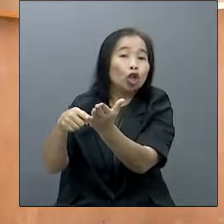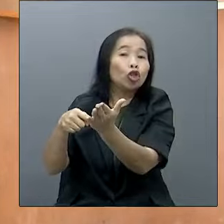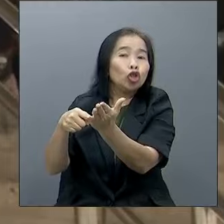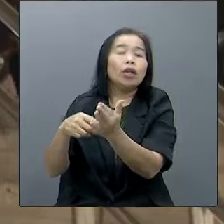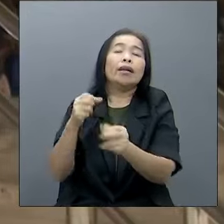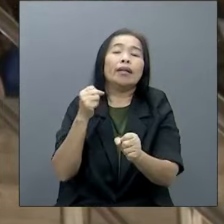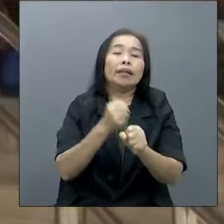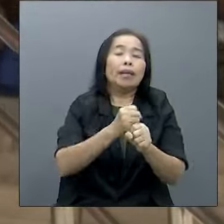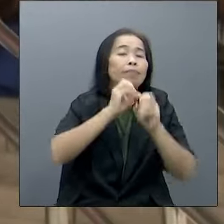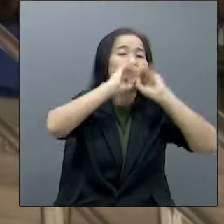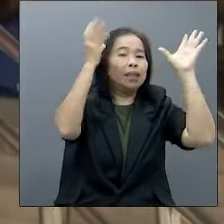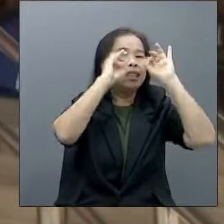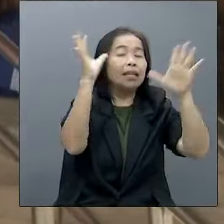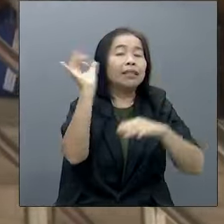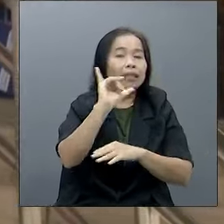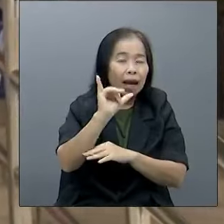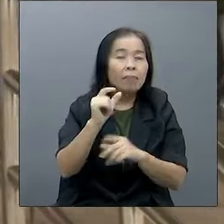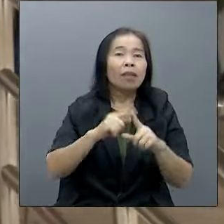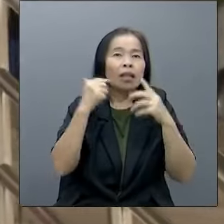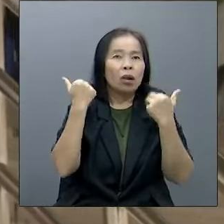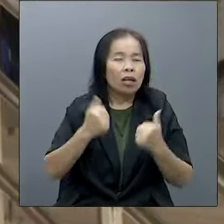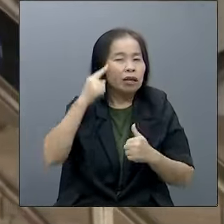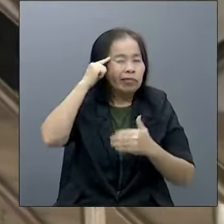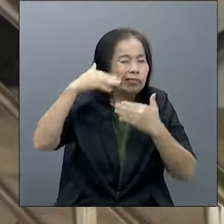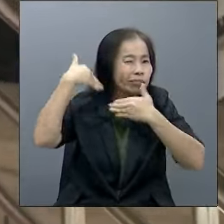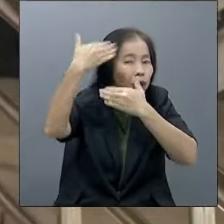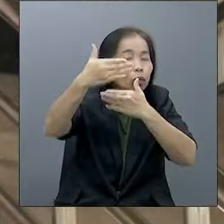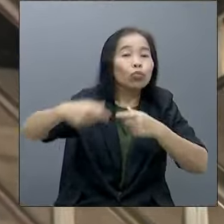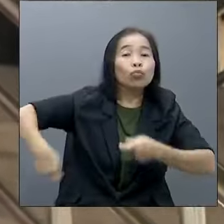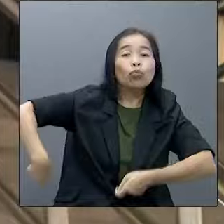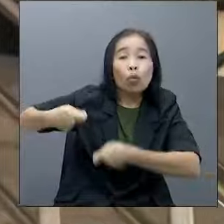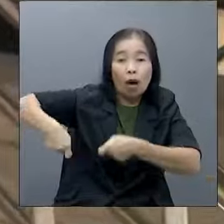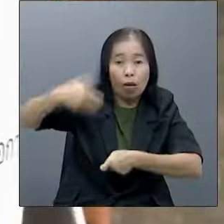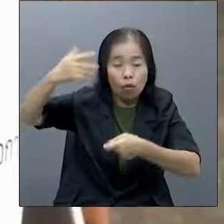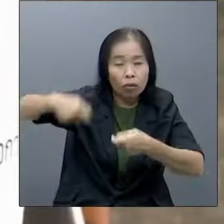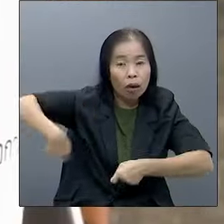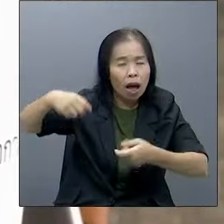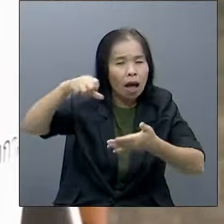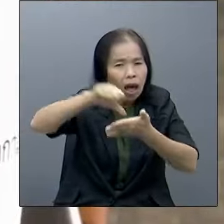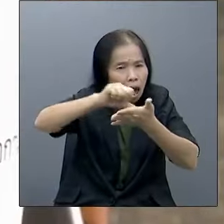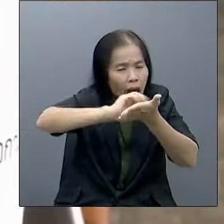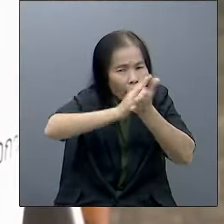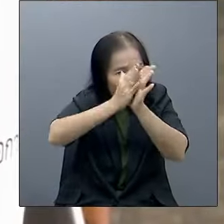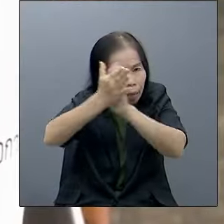รายล Addว่าจะเป็นยัไแต่บื้งต้น hunking post sur Needามีการปรับเปลยนกันมา